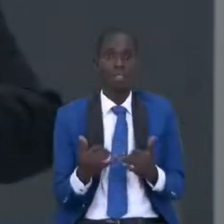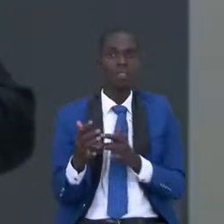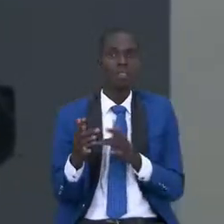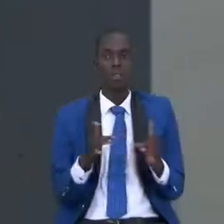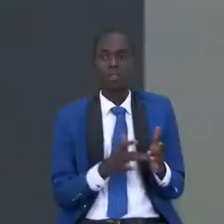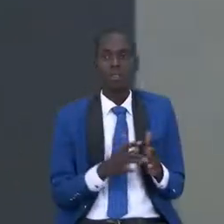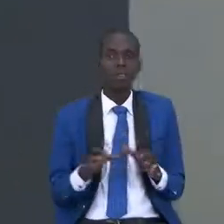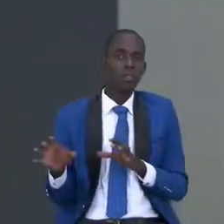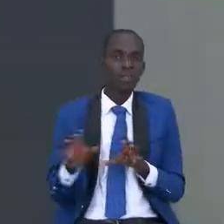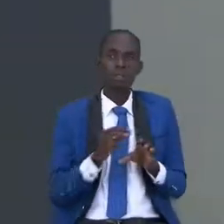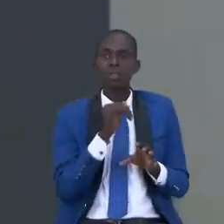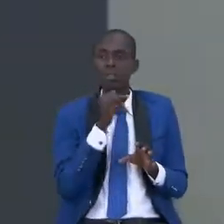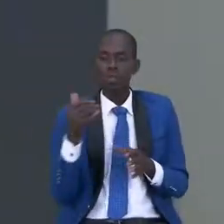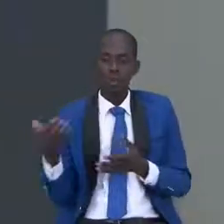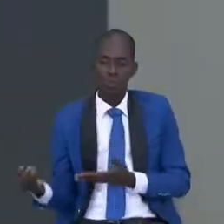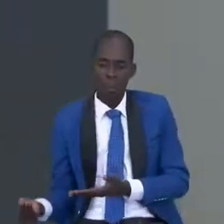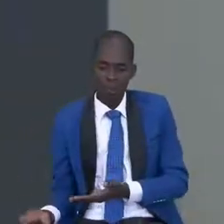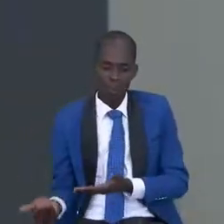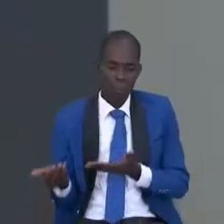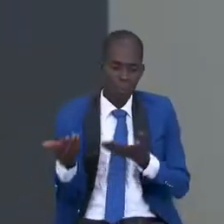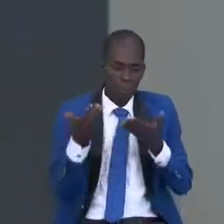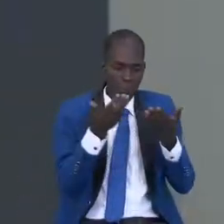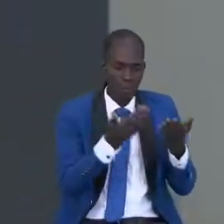Jésus n'a pas mis Pierre au dos